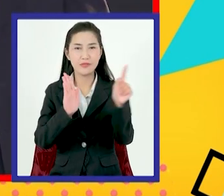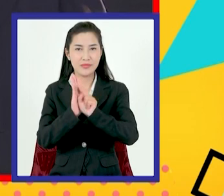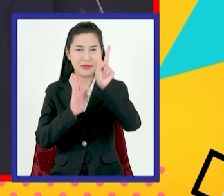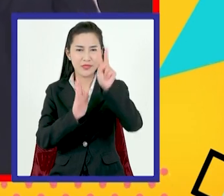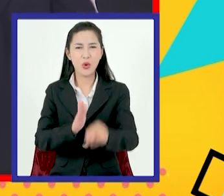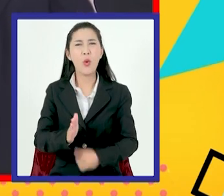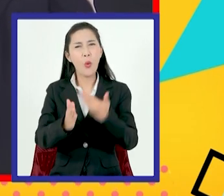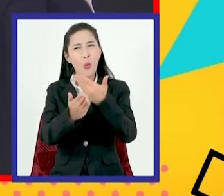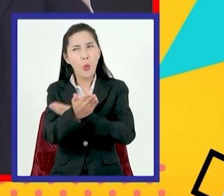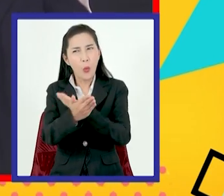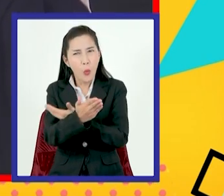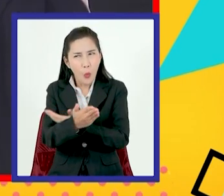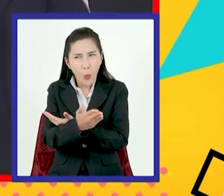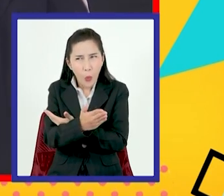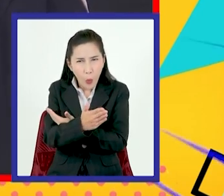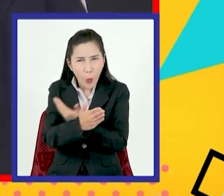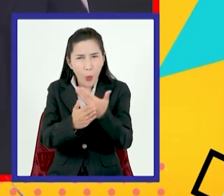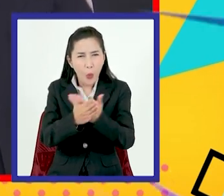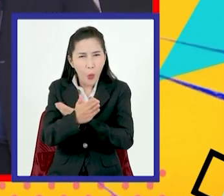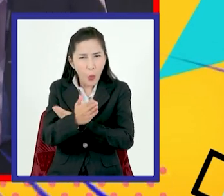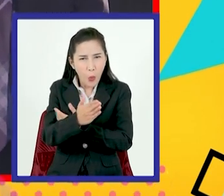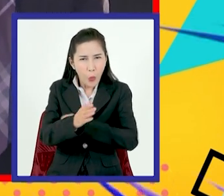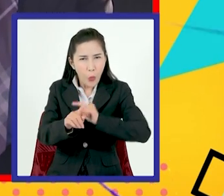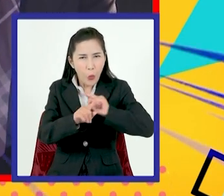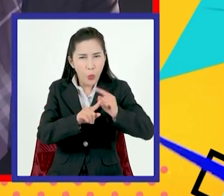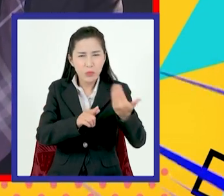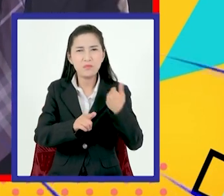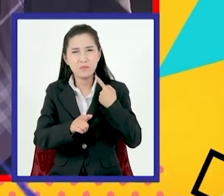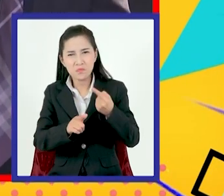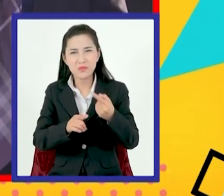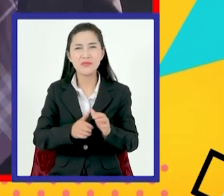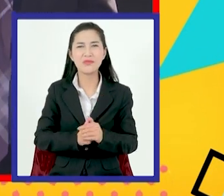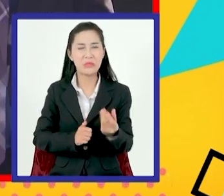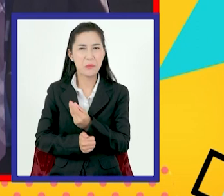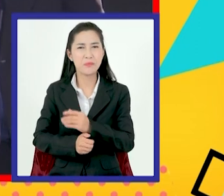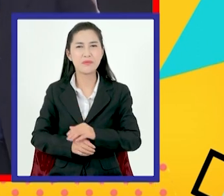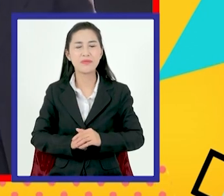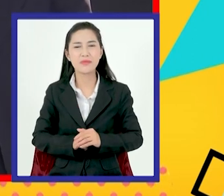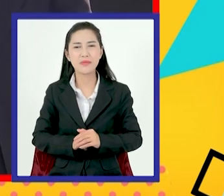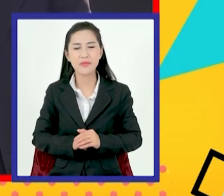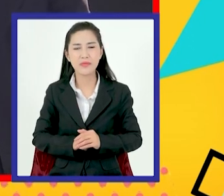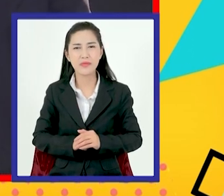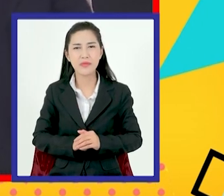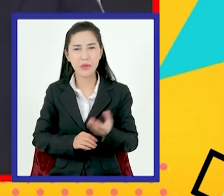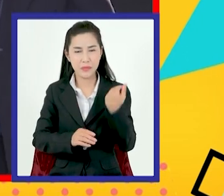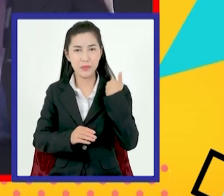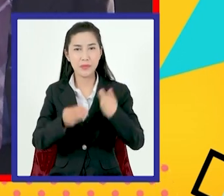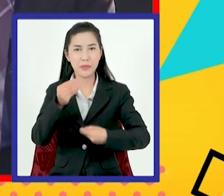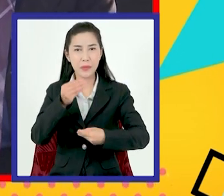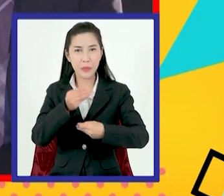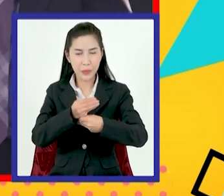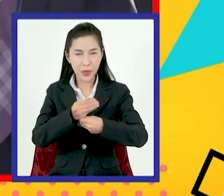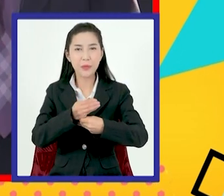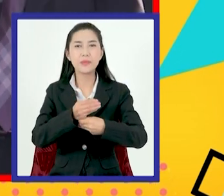หวยใต้ดินวิ่งกันหูดับตับไหม้เลยครับท่านประธานที่เคารพอีกอันหนึ่งเนี่ยนะที่อยากจะเรียนเสน